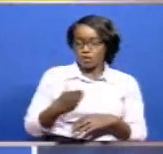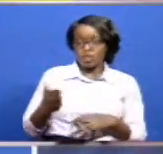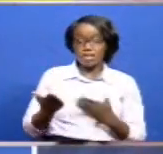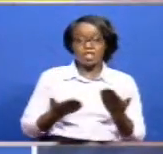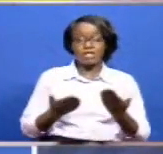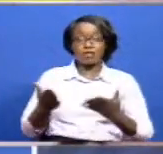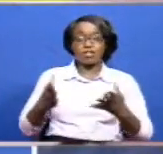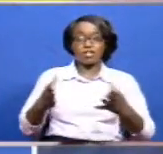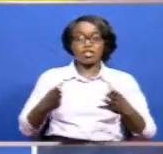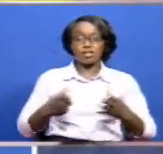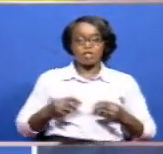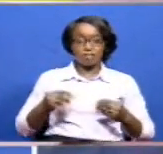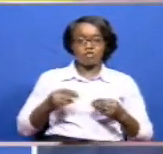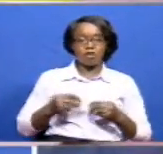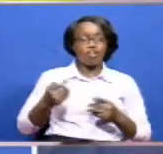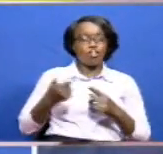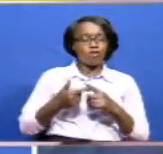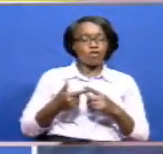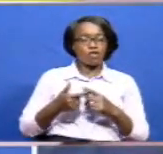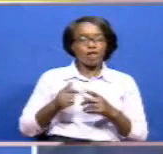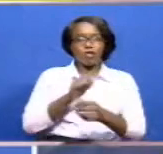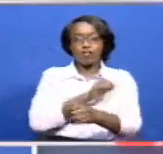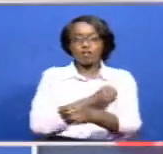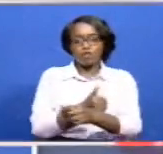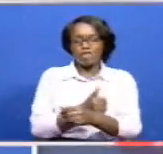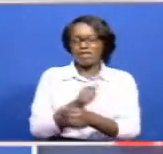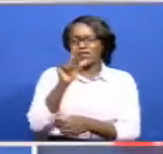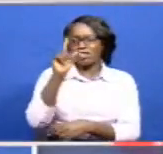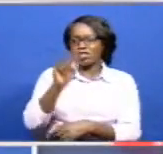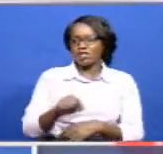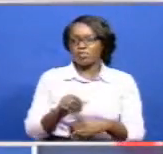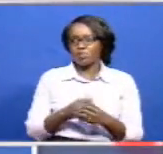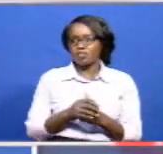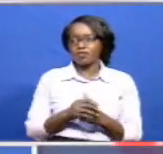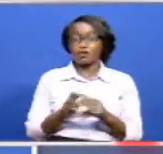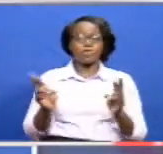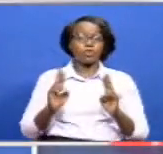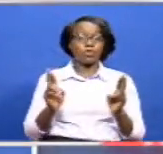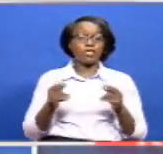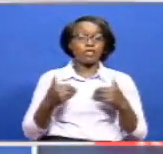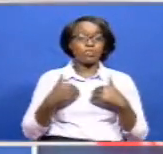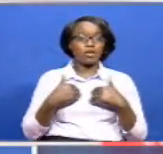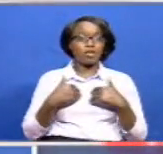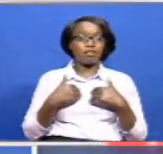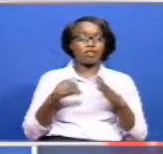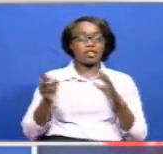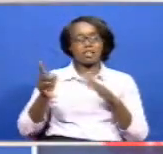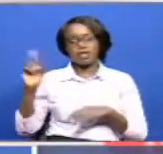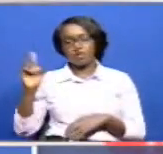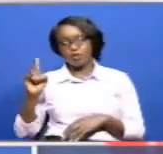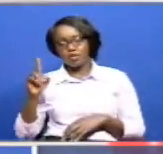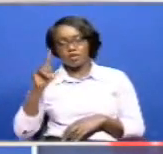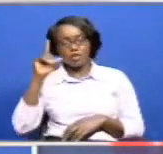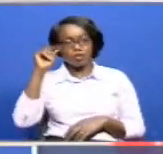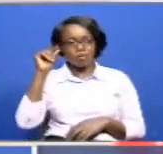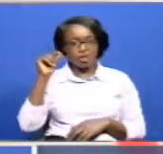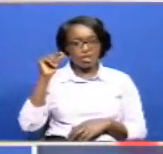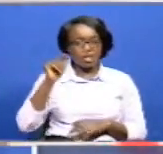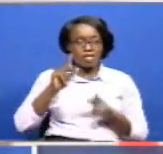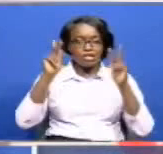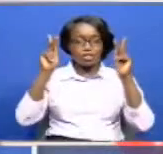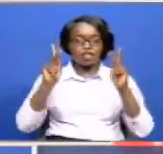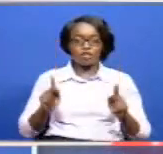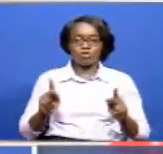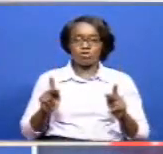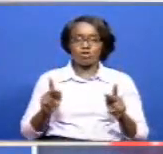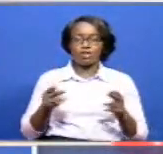za kitaalamu za studio kwa gharama nafuu. Tayari tuko na studio Nairobi, tuko na studio Mombasa, tuko na studio Kisumu.